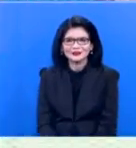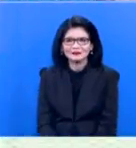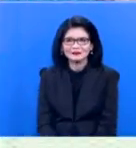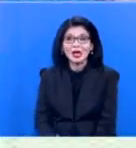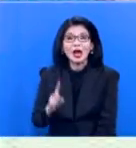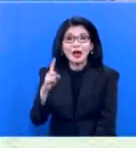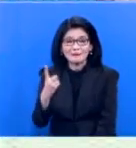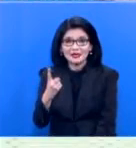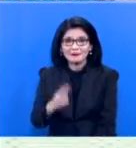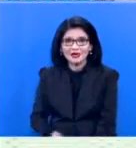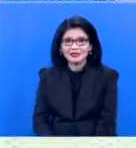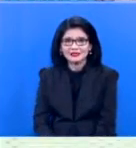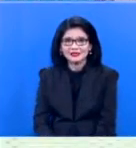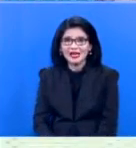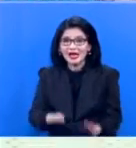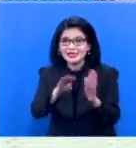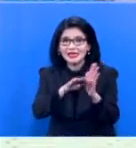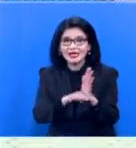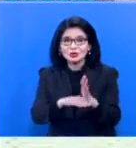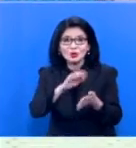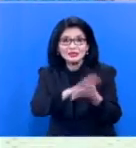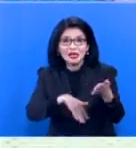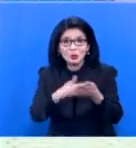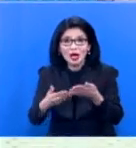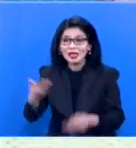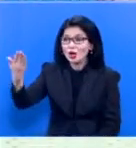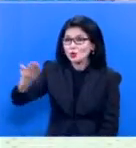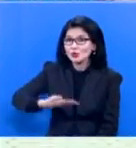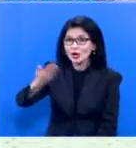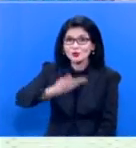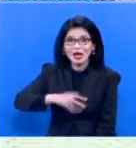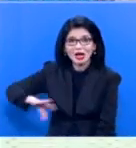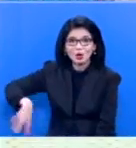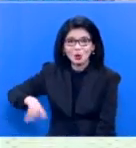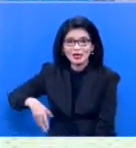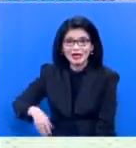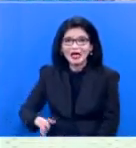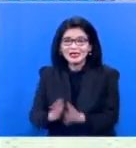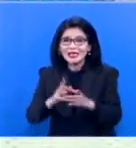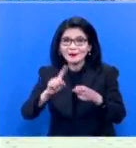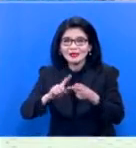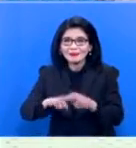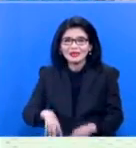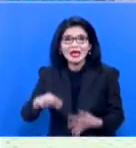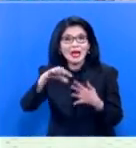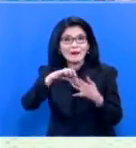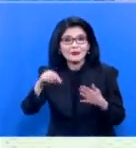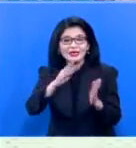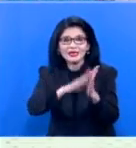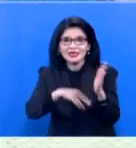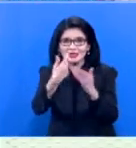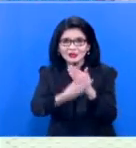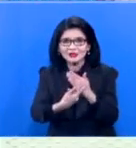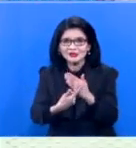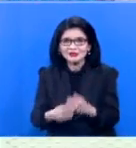Pertama, atur jadwal video conference, lalu undang sejumlah anggota keluarga dan kerabat. Pilih platform video conference